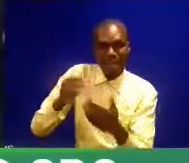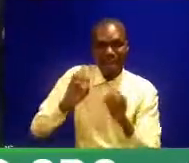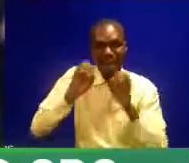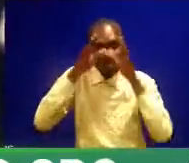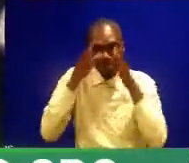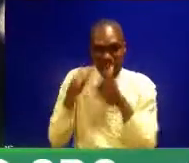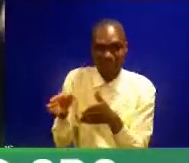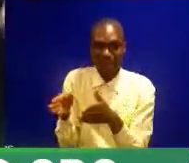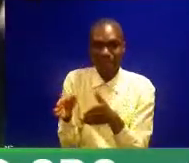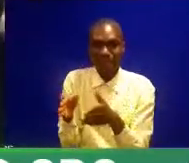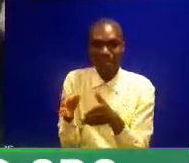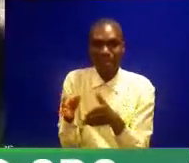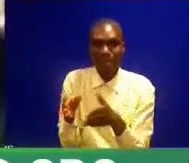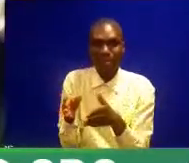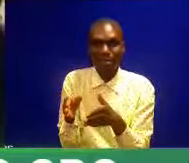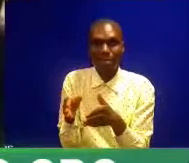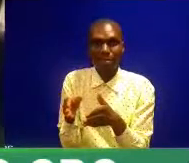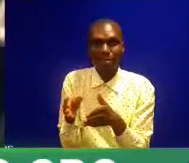masaba